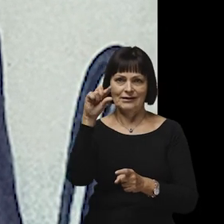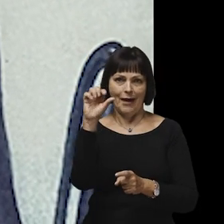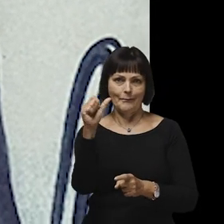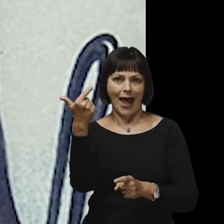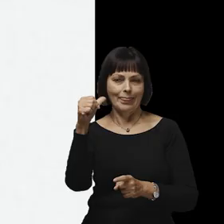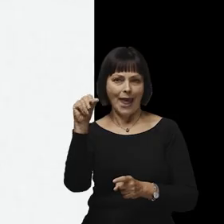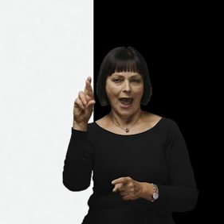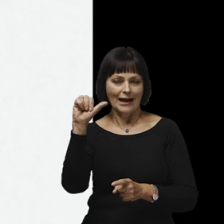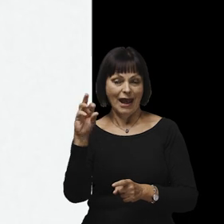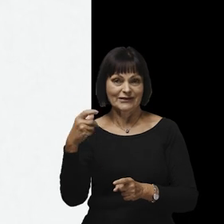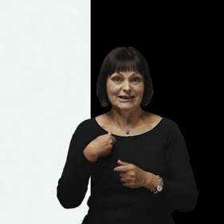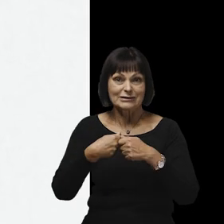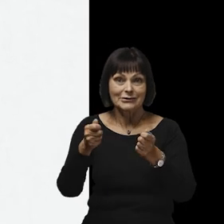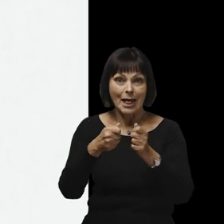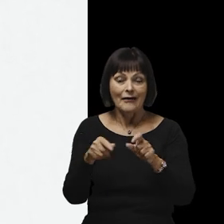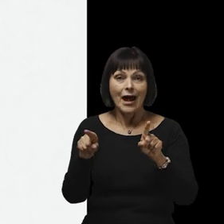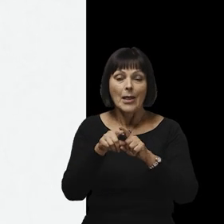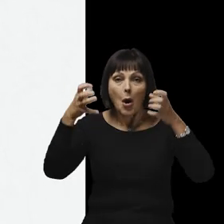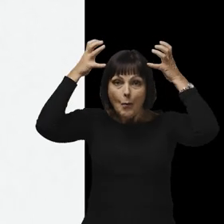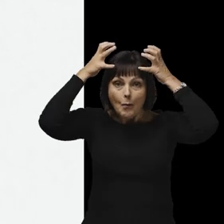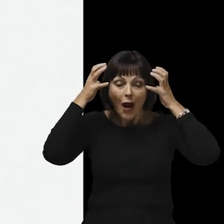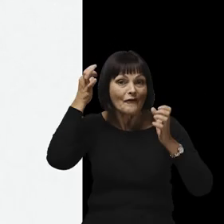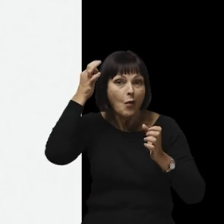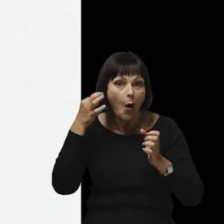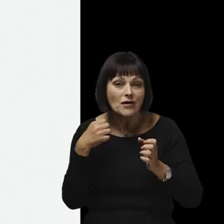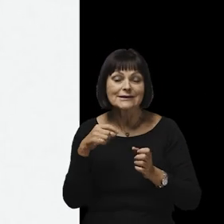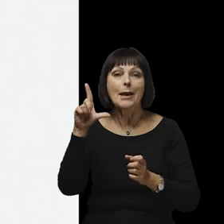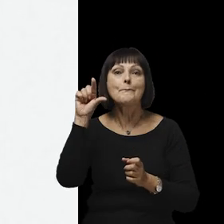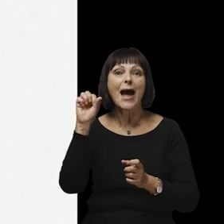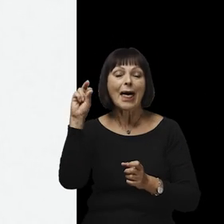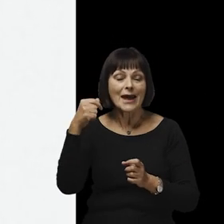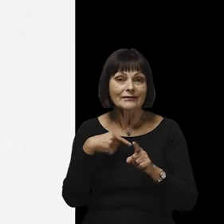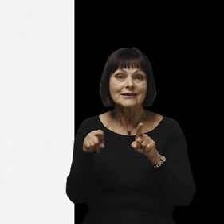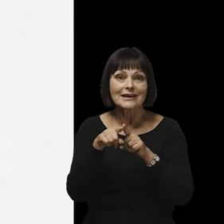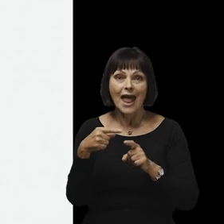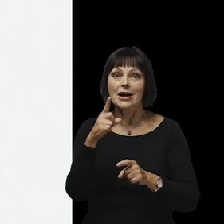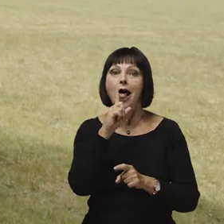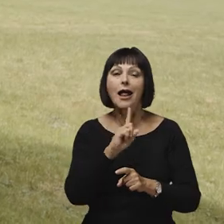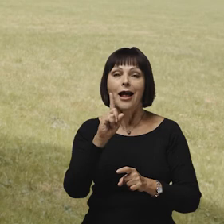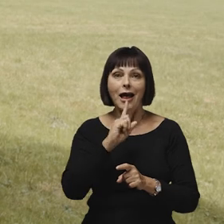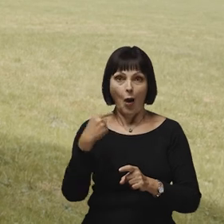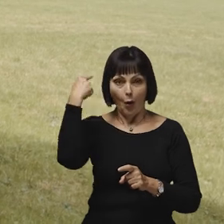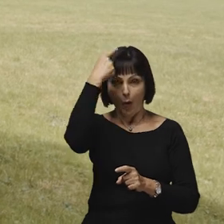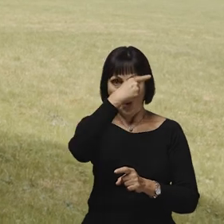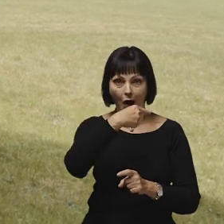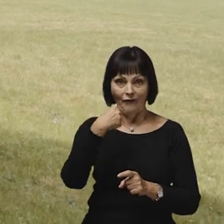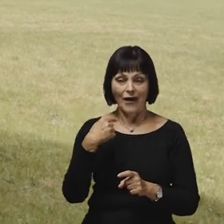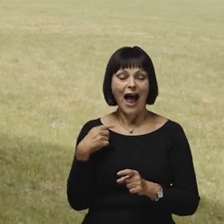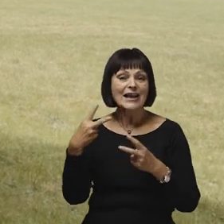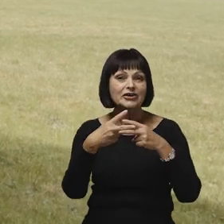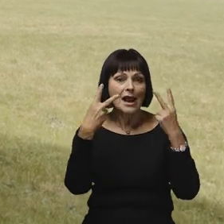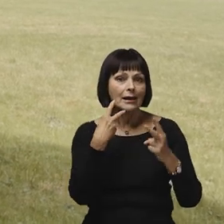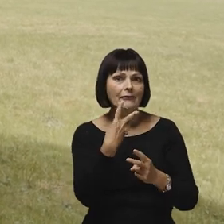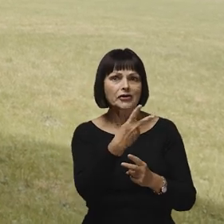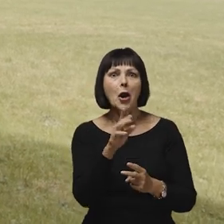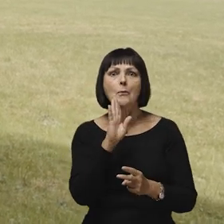Paderewski. Sprzedawano także peruki a la Paderewski oraz lizaki w kształcie jego głowy. Dziennikarze i krytycy widzieli w